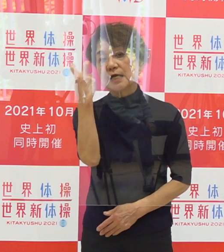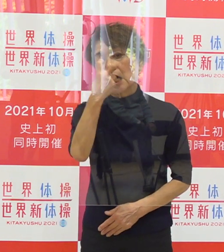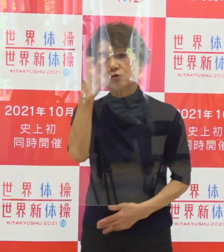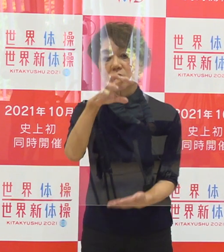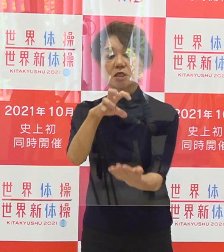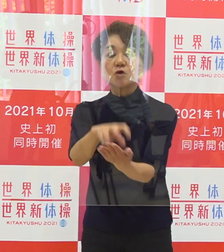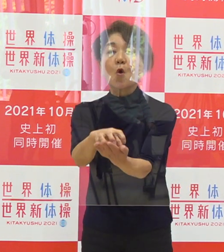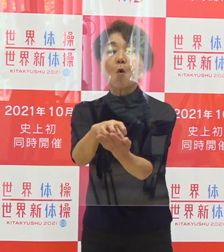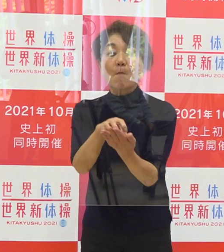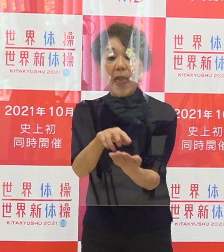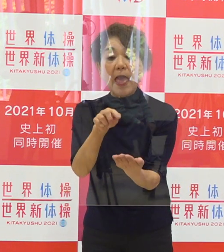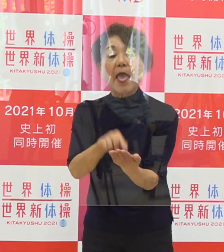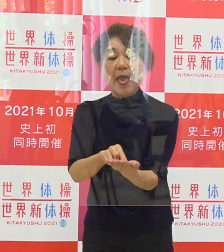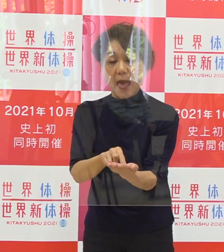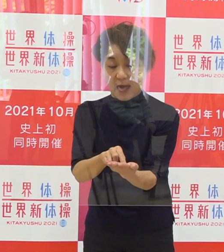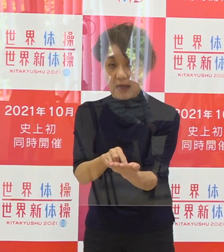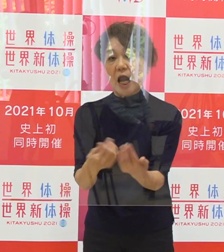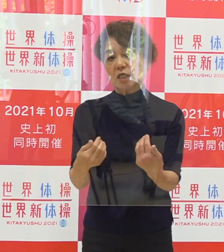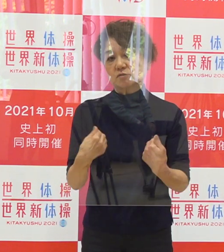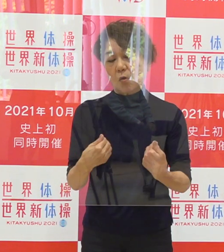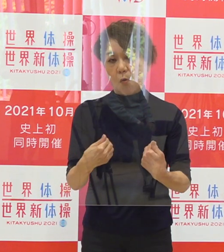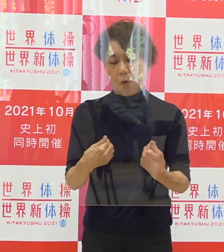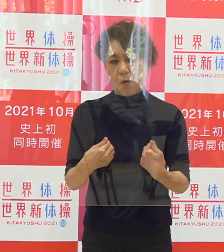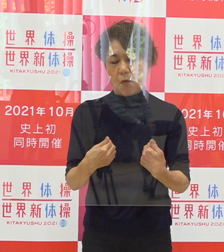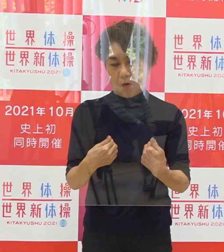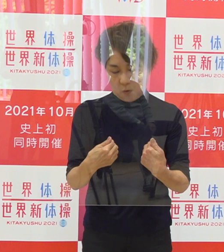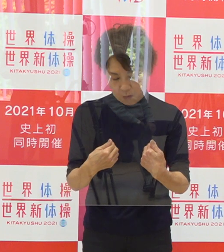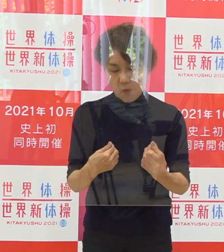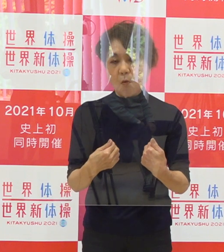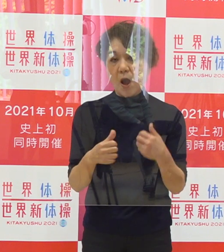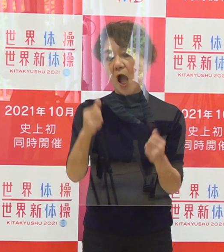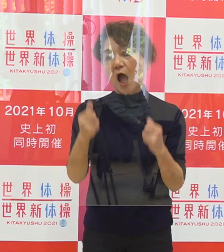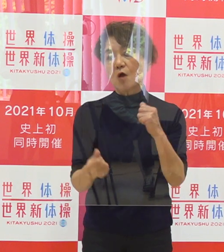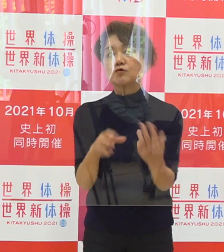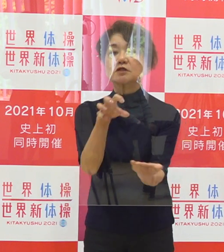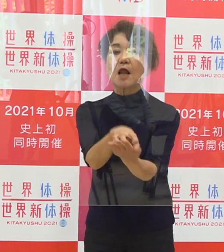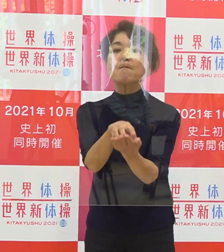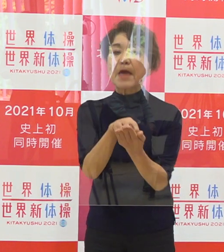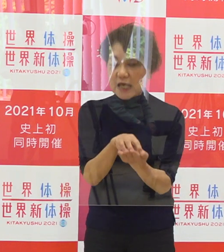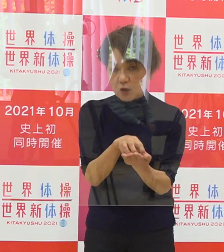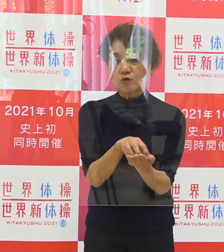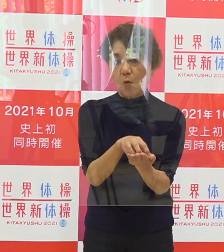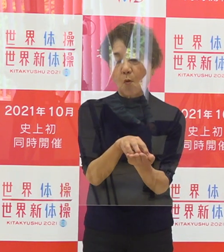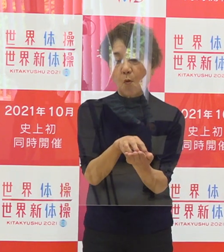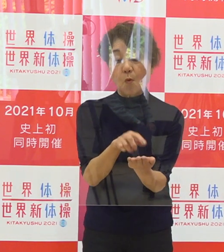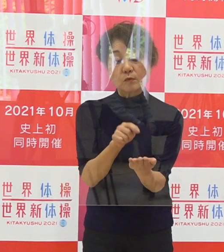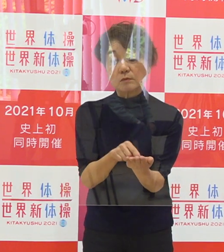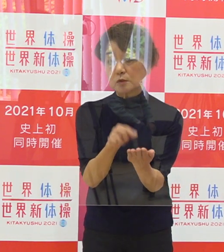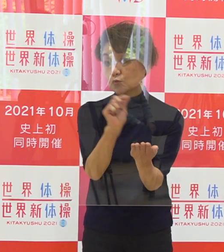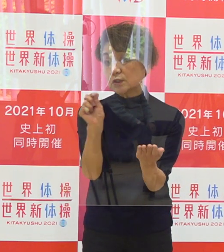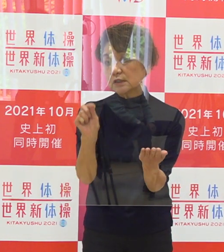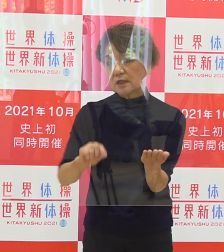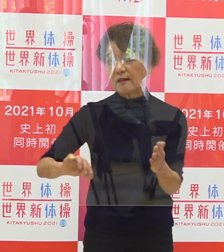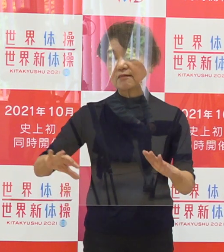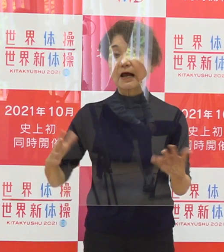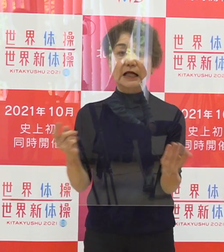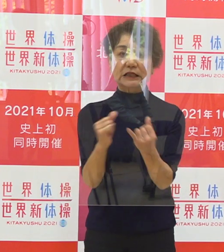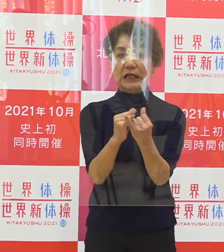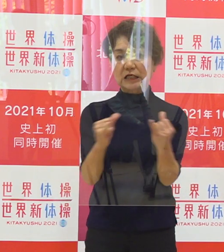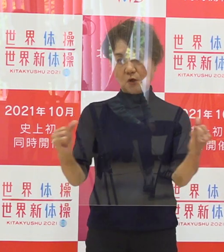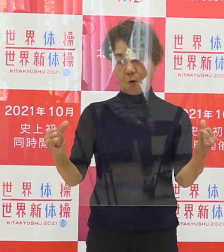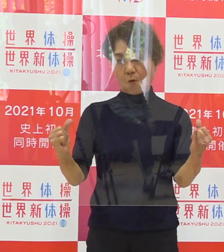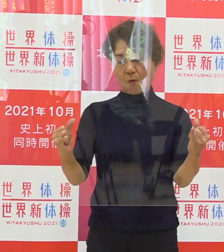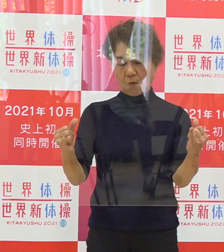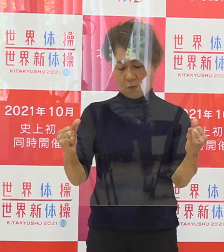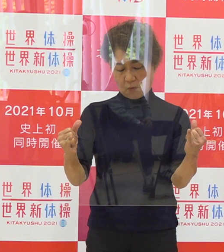証はこちらも提出をしていただくんですが、運転免許証であったりとか、そういったところの提示についてなかった方、でこ